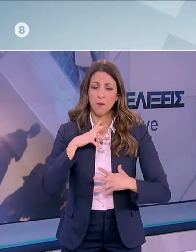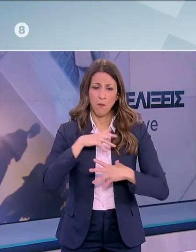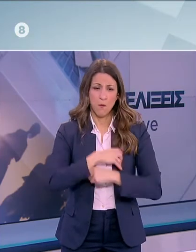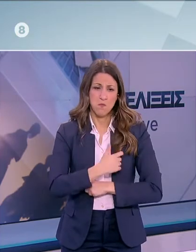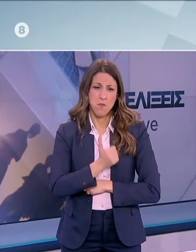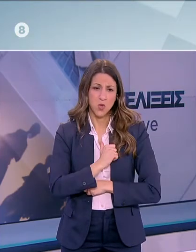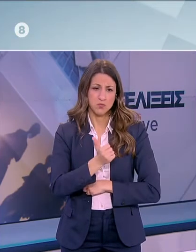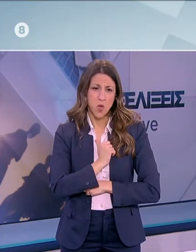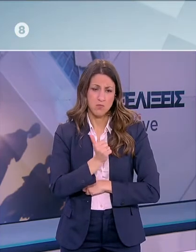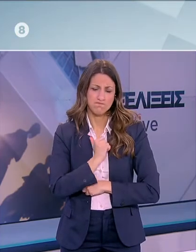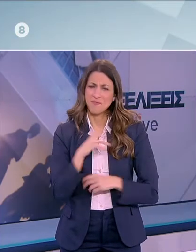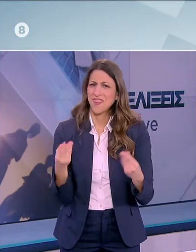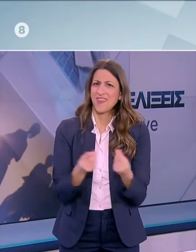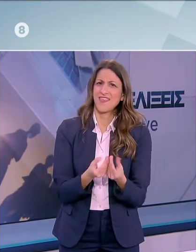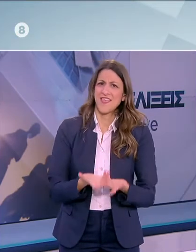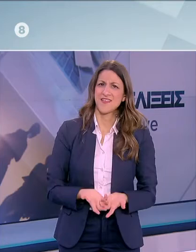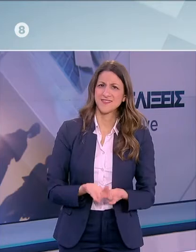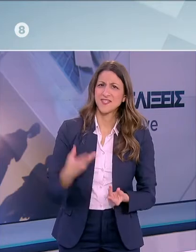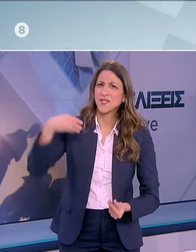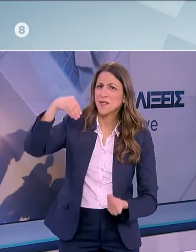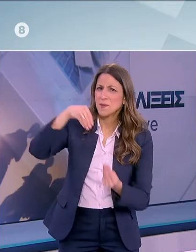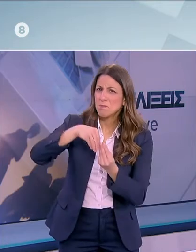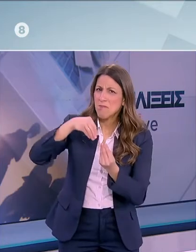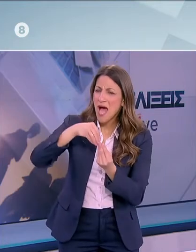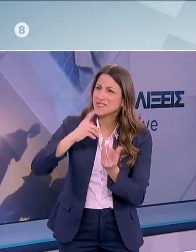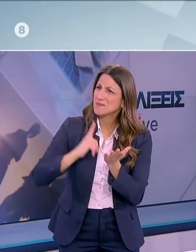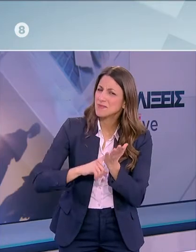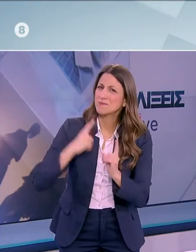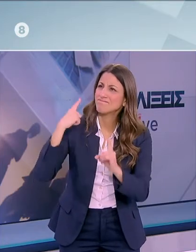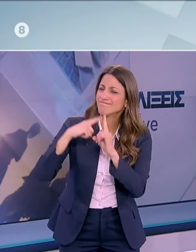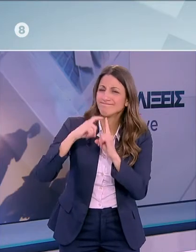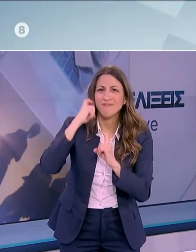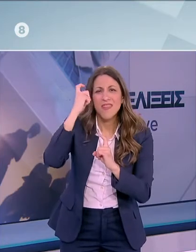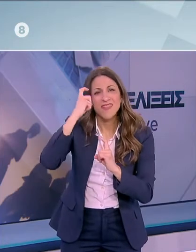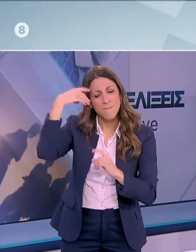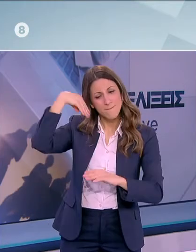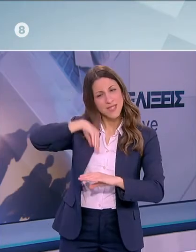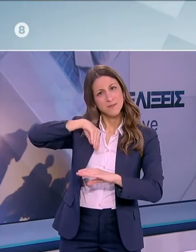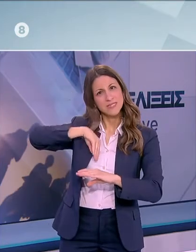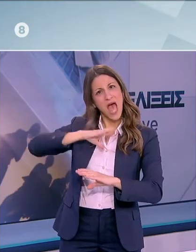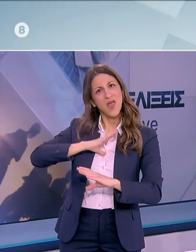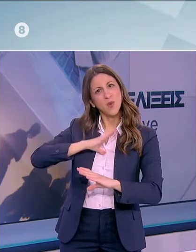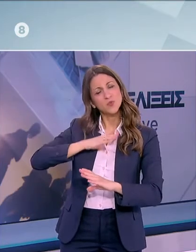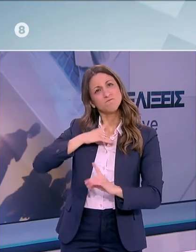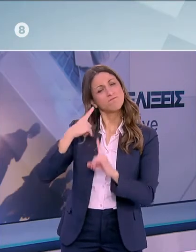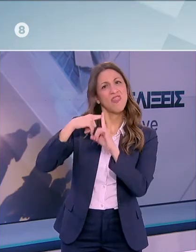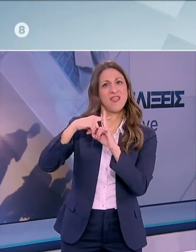Πρέπει να είμαστε κάπως αλλιώς. Να επενδύσουμε λιγάκι σε αυτό που λέμε τον πνευματικό, τον εσωτερικό άνθρωπο.